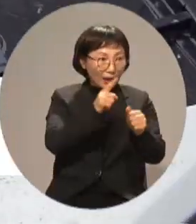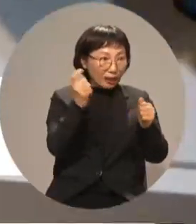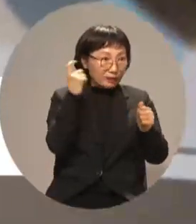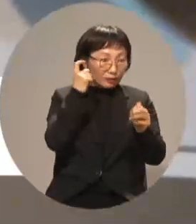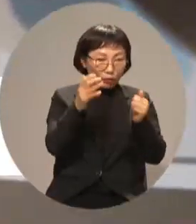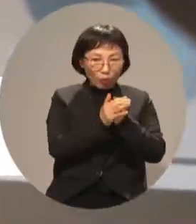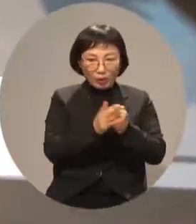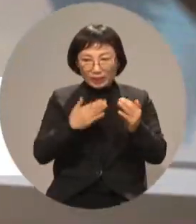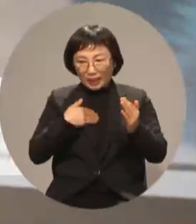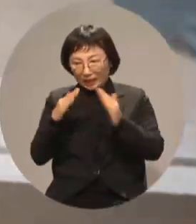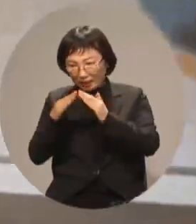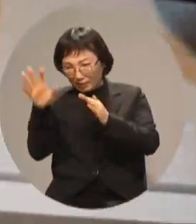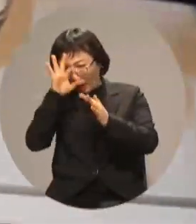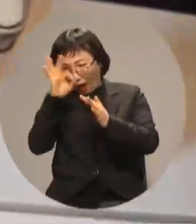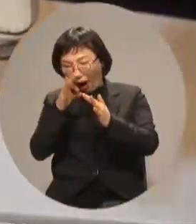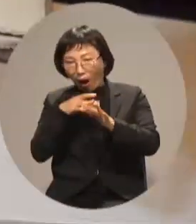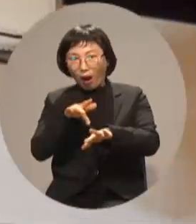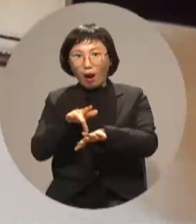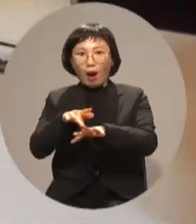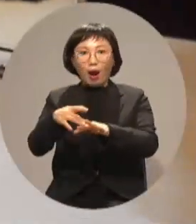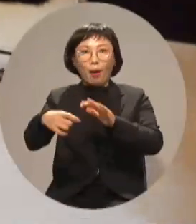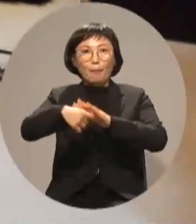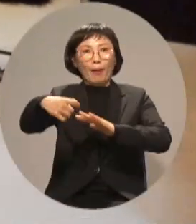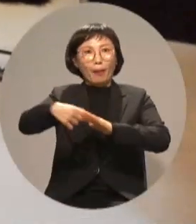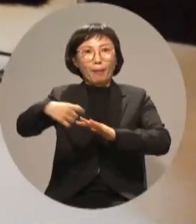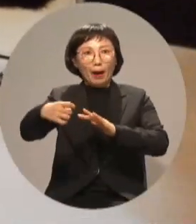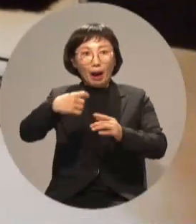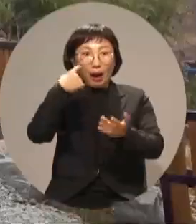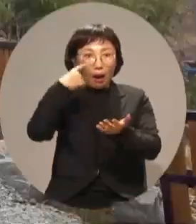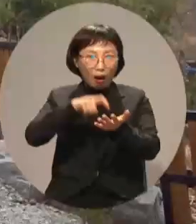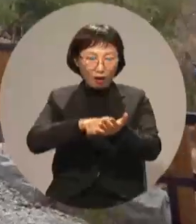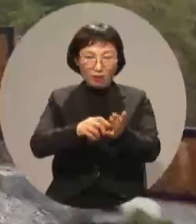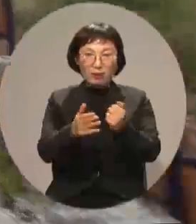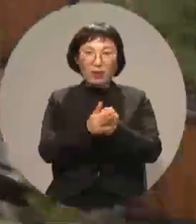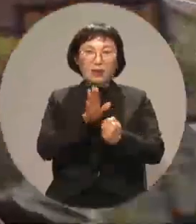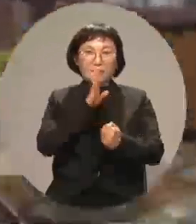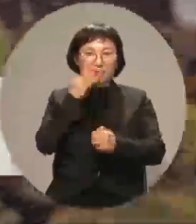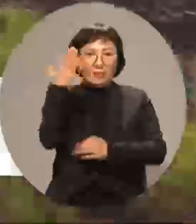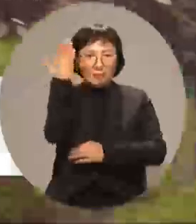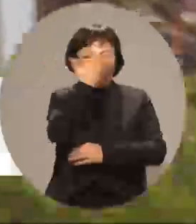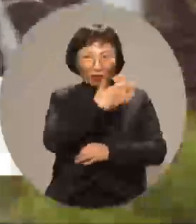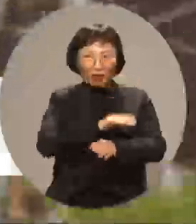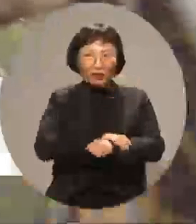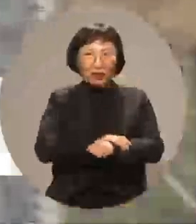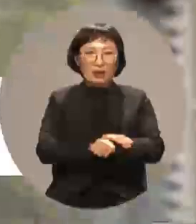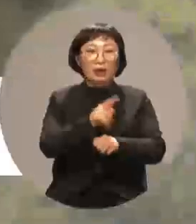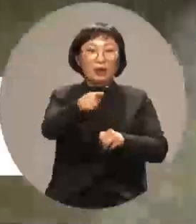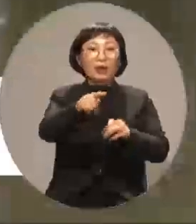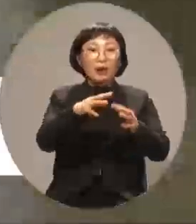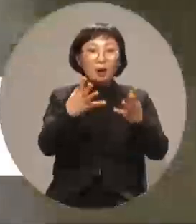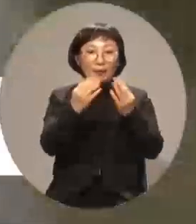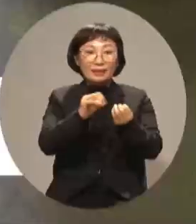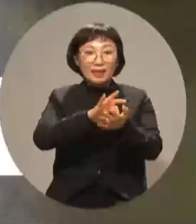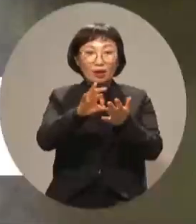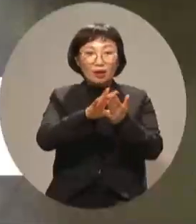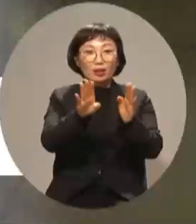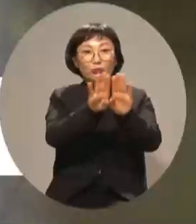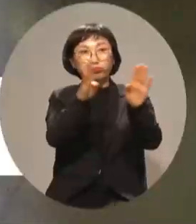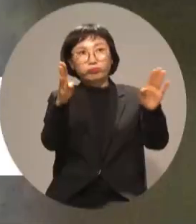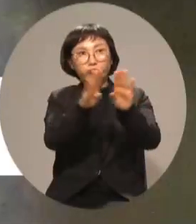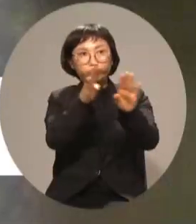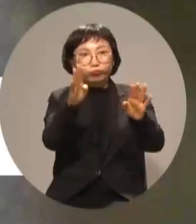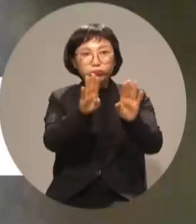입었음 을 알게 됐을 만큼 범행이 감촉 같았습니다 대응 것이 쪽에 갑문 이야 열려있어요 하겠나 고